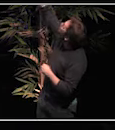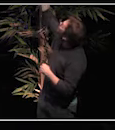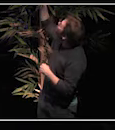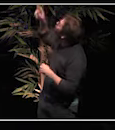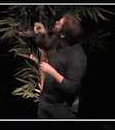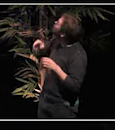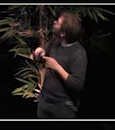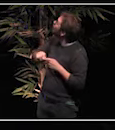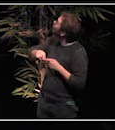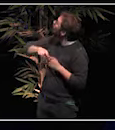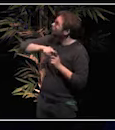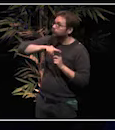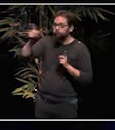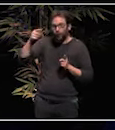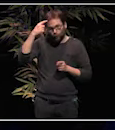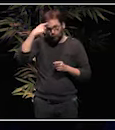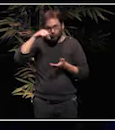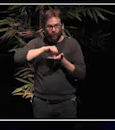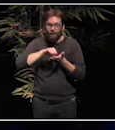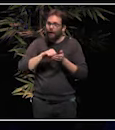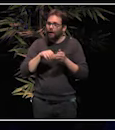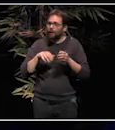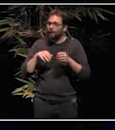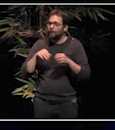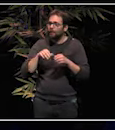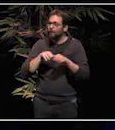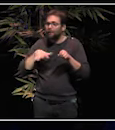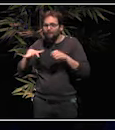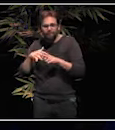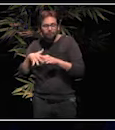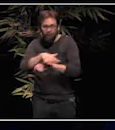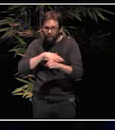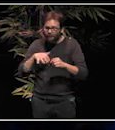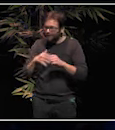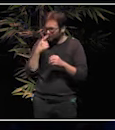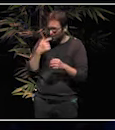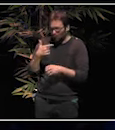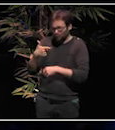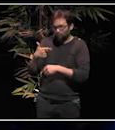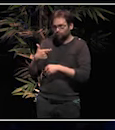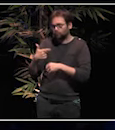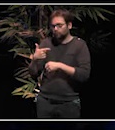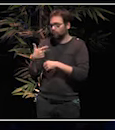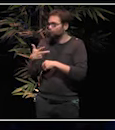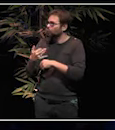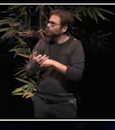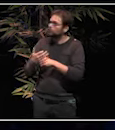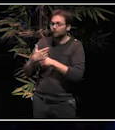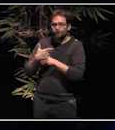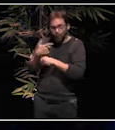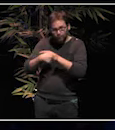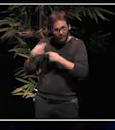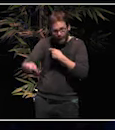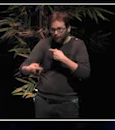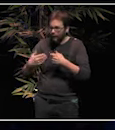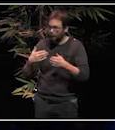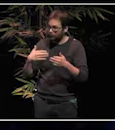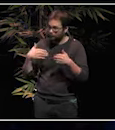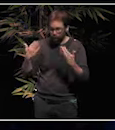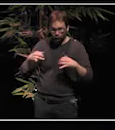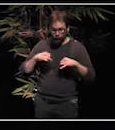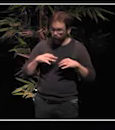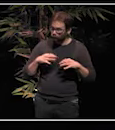complètement récupéré au niveau central et périphérique 2 semaines pardon, après la course. Est-ce que ça correspond un peu à ce que tu ressens ?